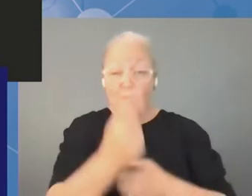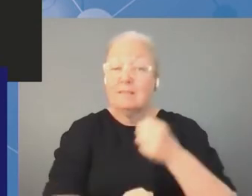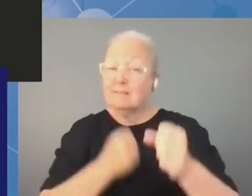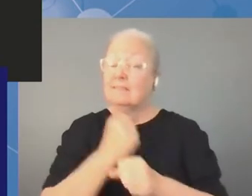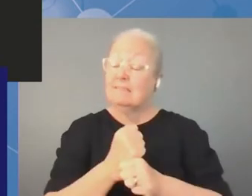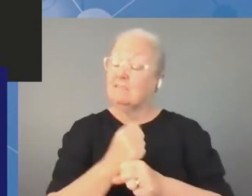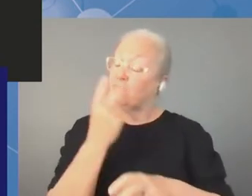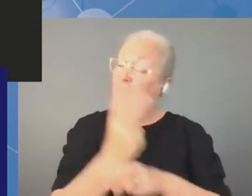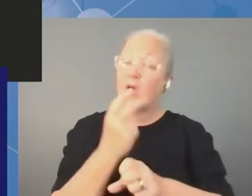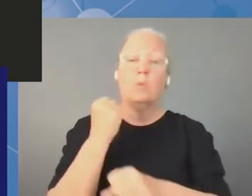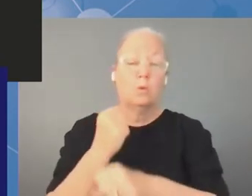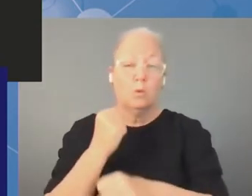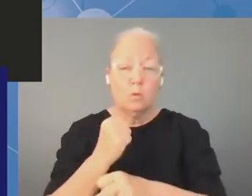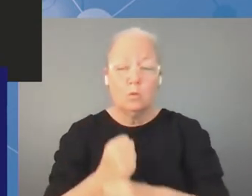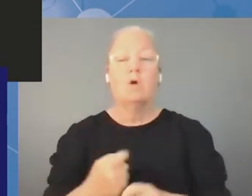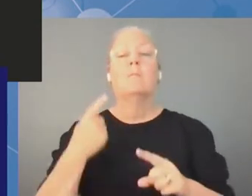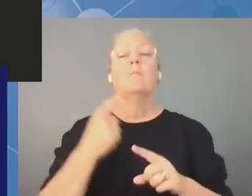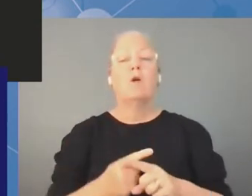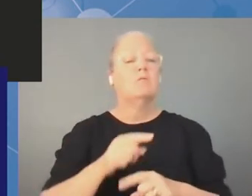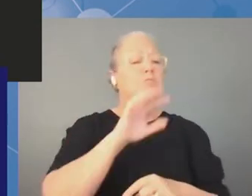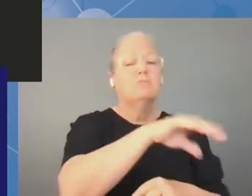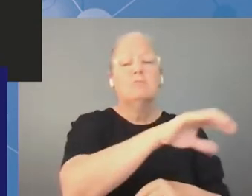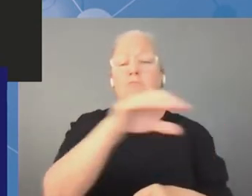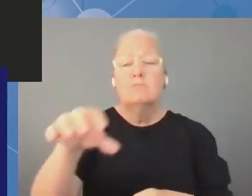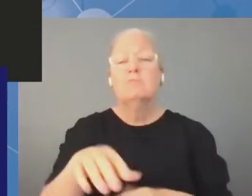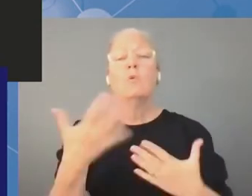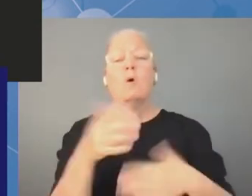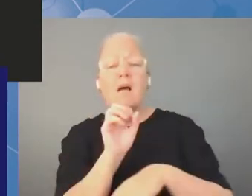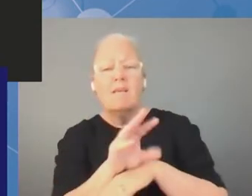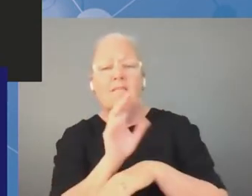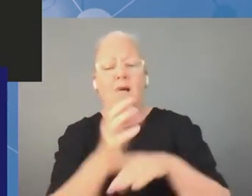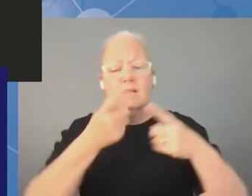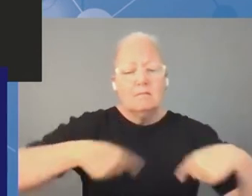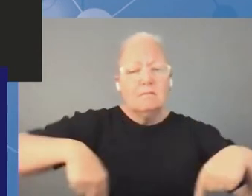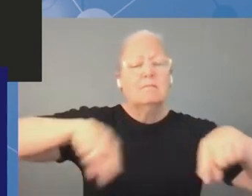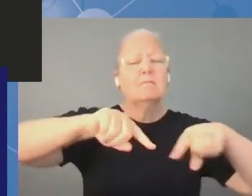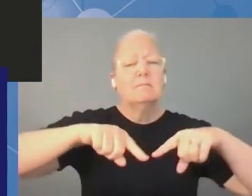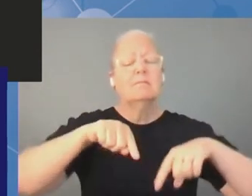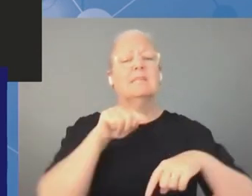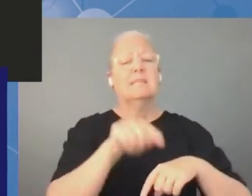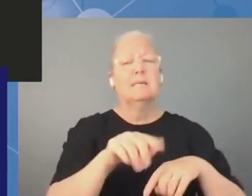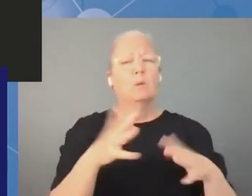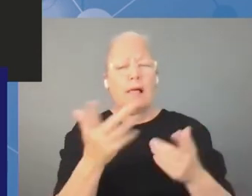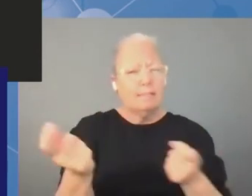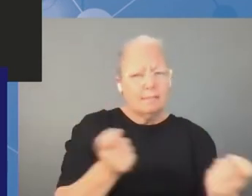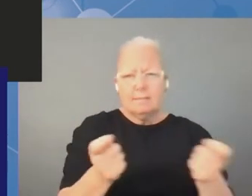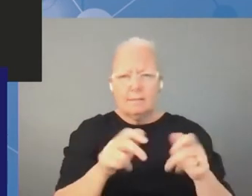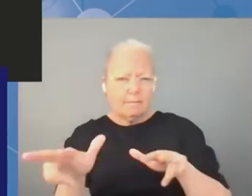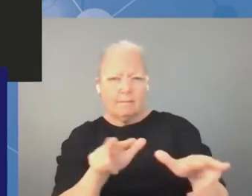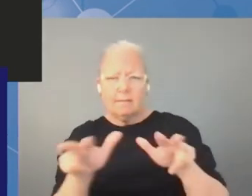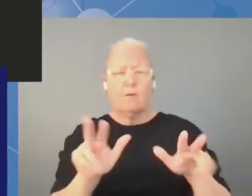ممثلي الأمانة العامة للأمم المتحدة لكي يتم،